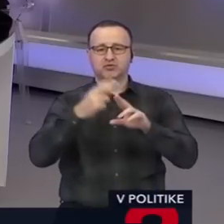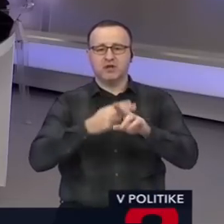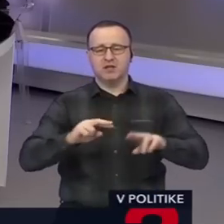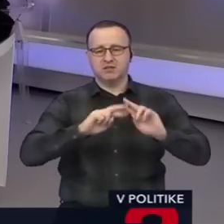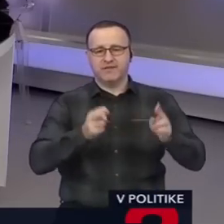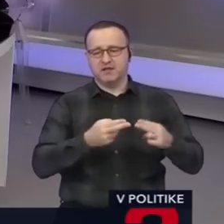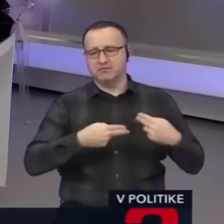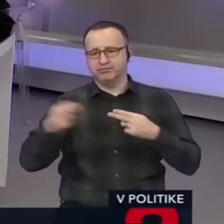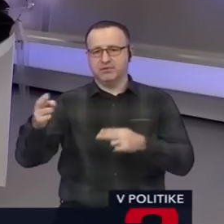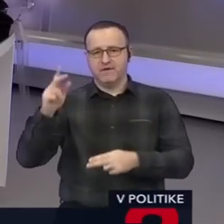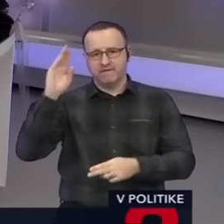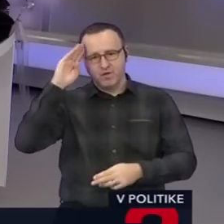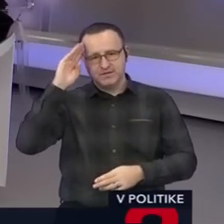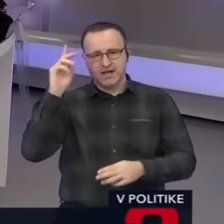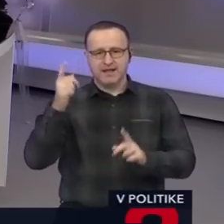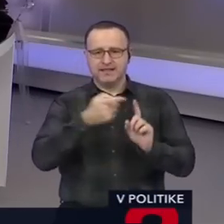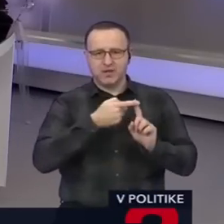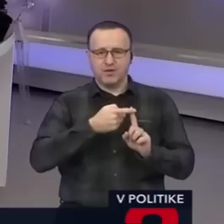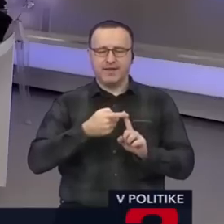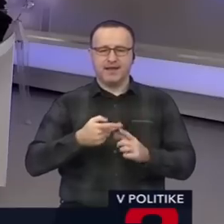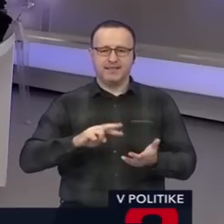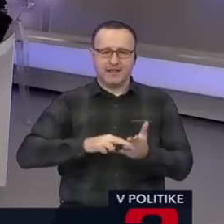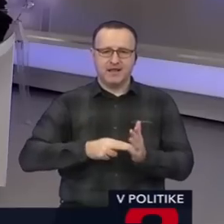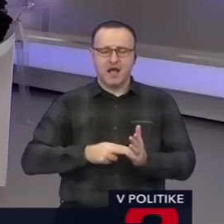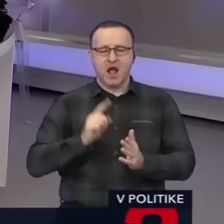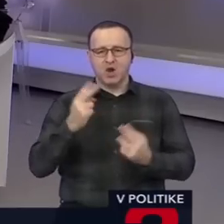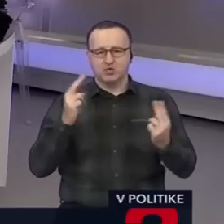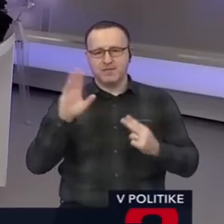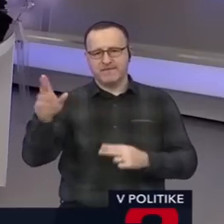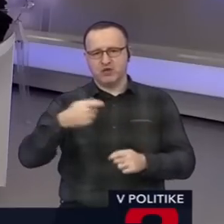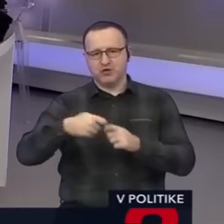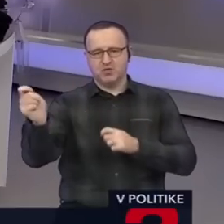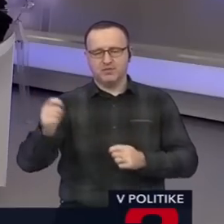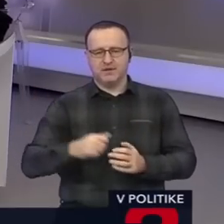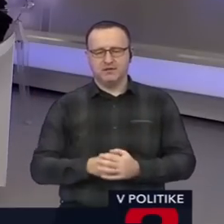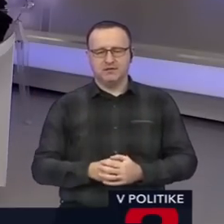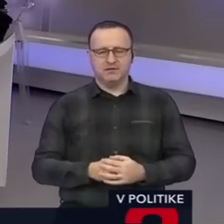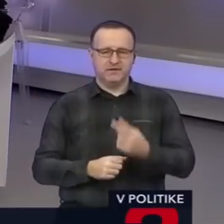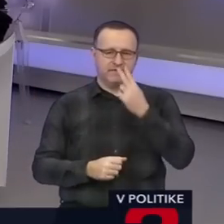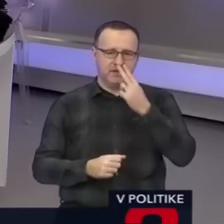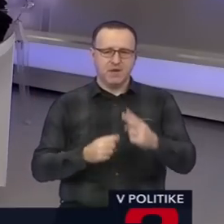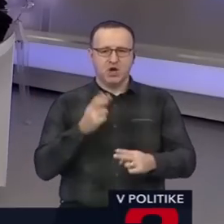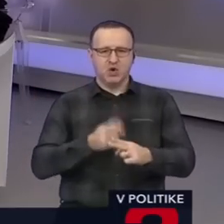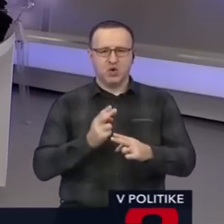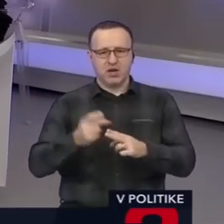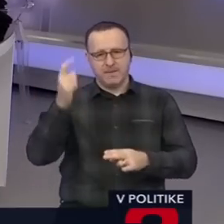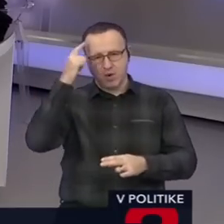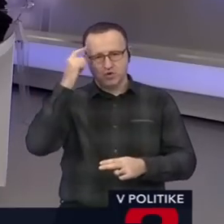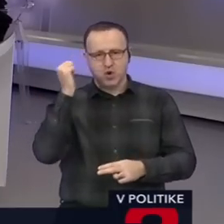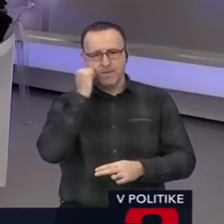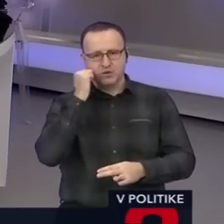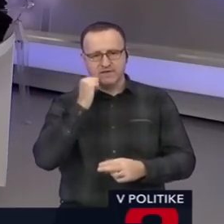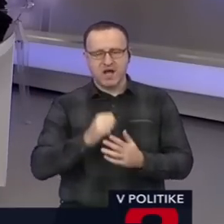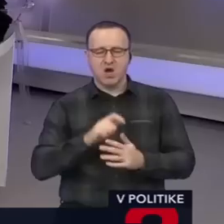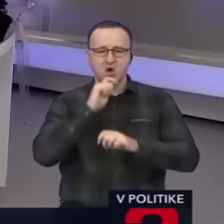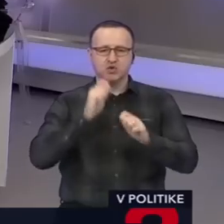techniku vojenskú, či nie len Slovensko, to je poprvé. Po druhé, rozumiem tomu vášmu argumentu, lebo to vidíme naozaj, že ten chorý mozog v Kremli sa rozhodol zbytočne